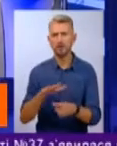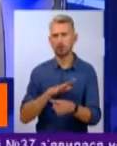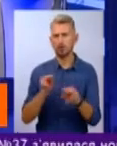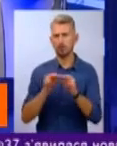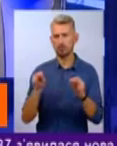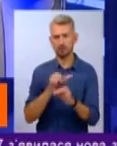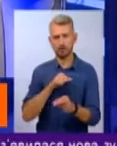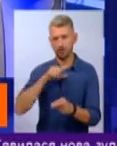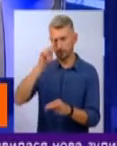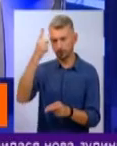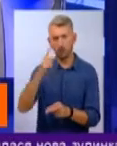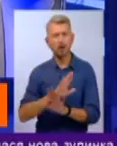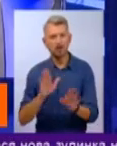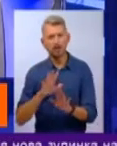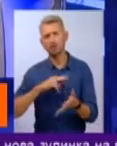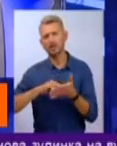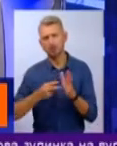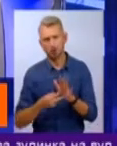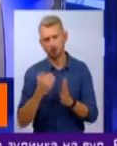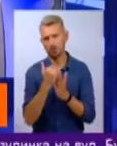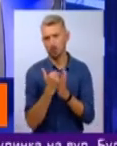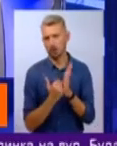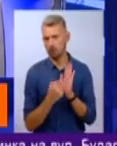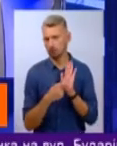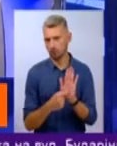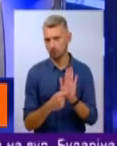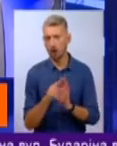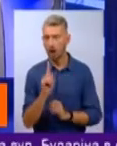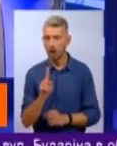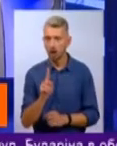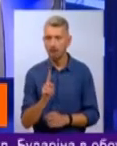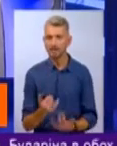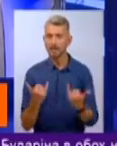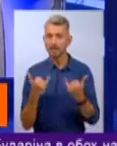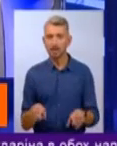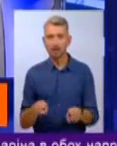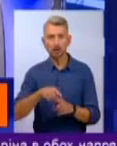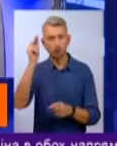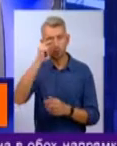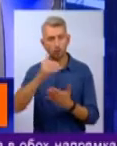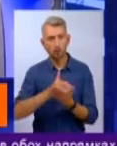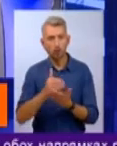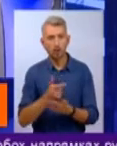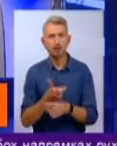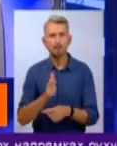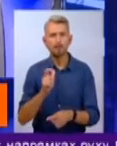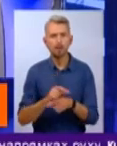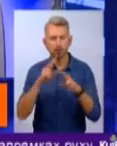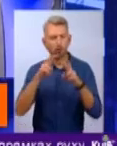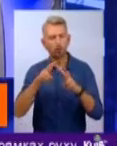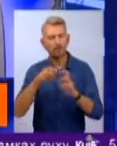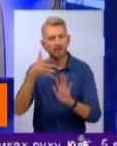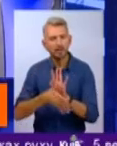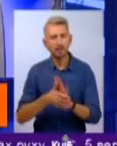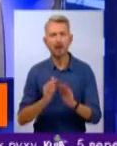вчителів? Ні, вони були заплановані програмою. Але тепер такі уроки, вони більш дослідницькі.